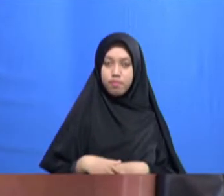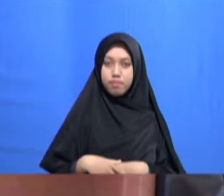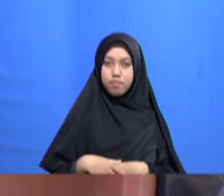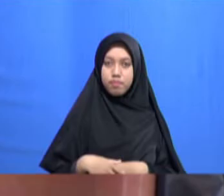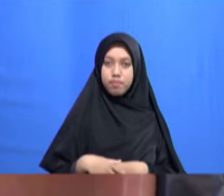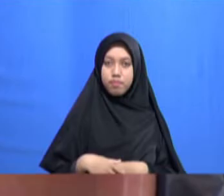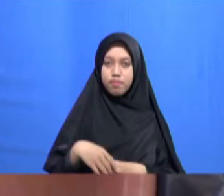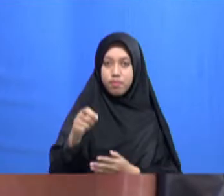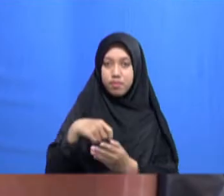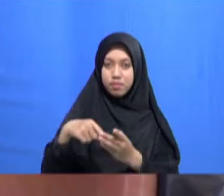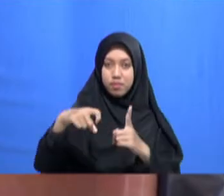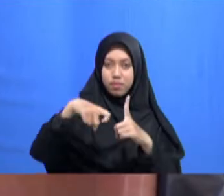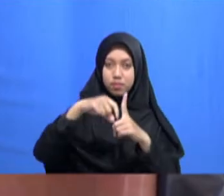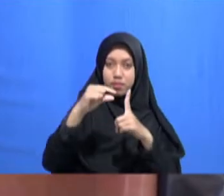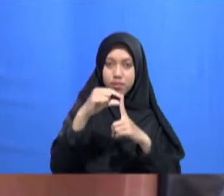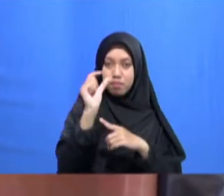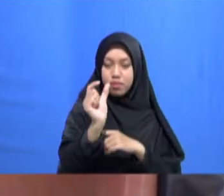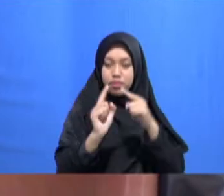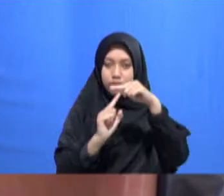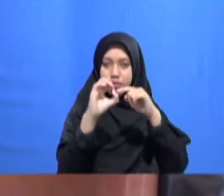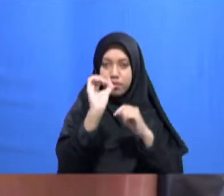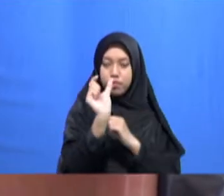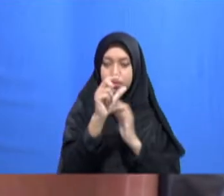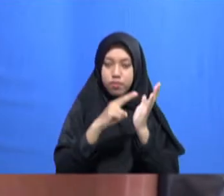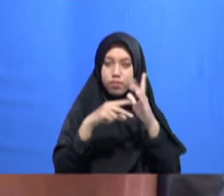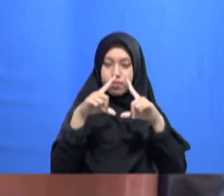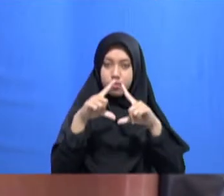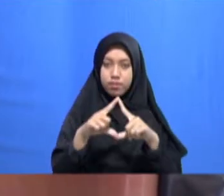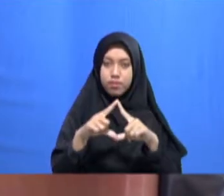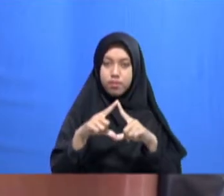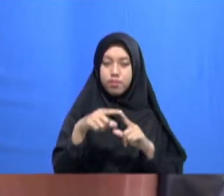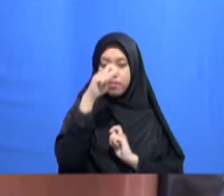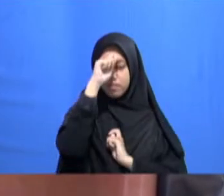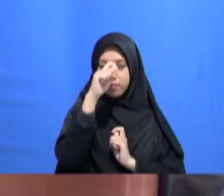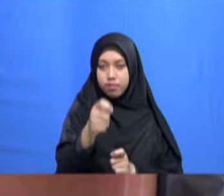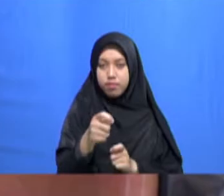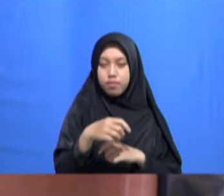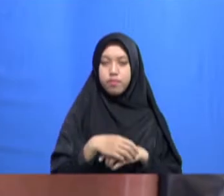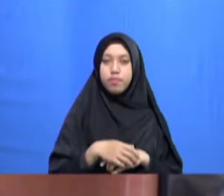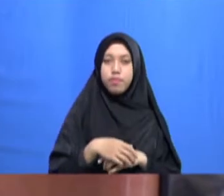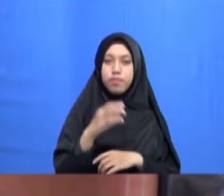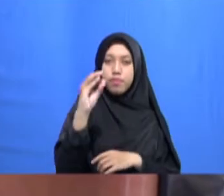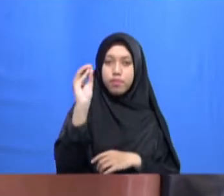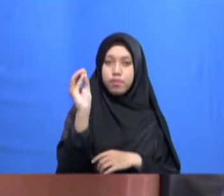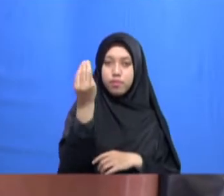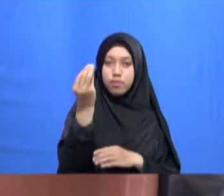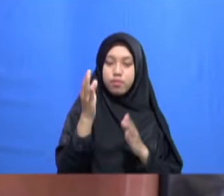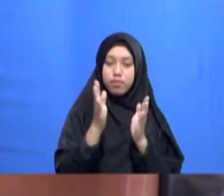Sekretaris KPU Kabupaten Tojo Una-Una, yang saya hormati Ketua dan